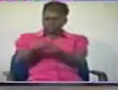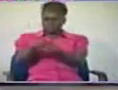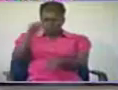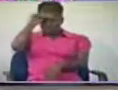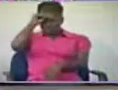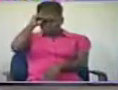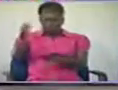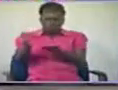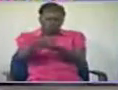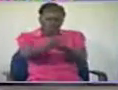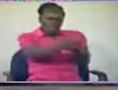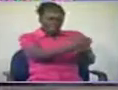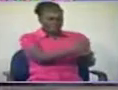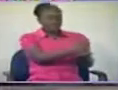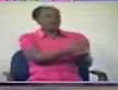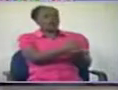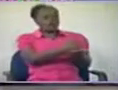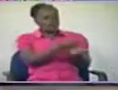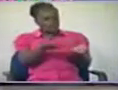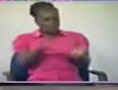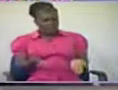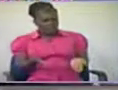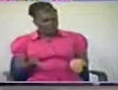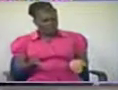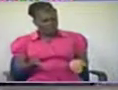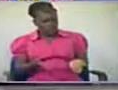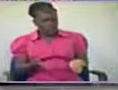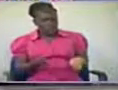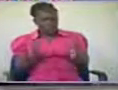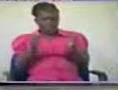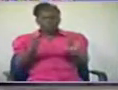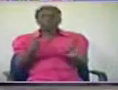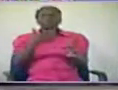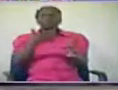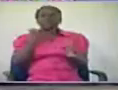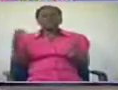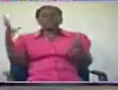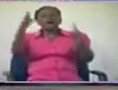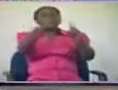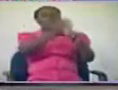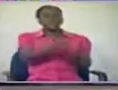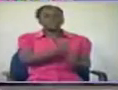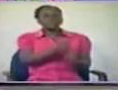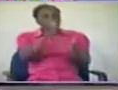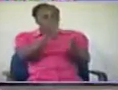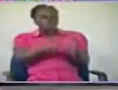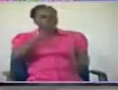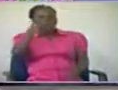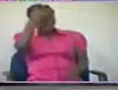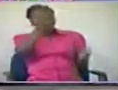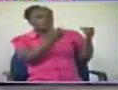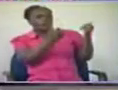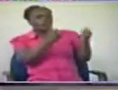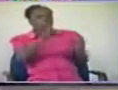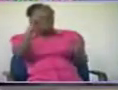yale mliotupa, sasa tunasema kwamba ikiwa tunataka kupata yale wanayotarajia, ni lazima